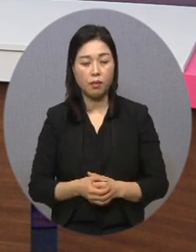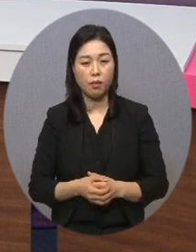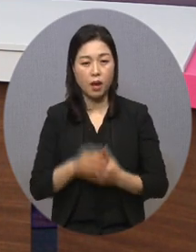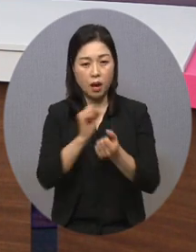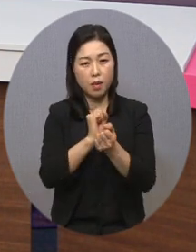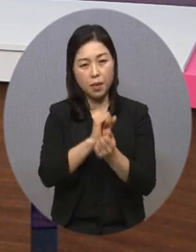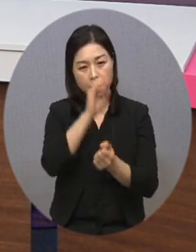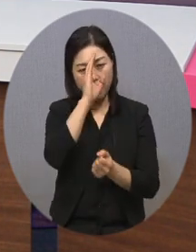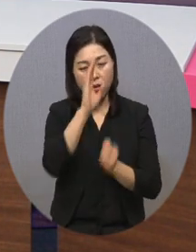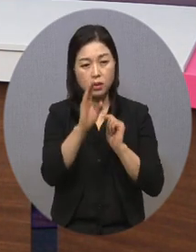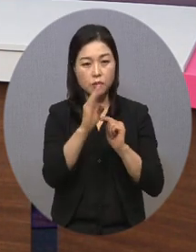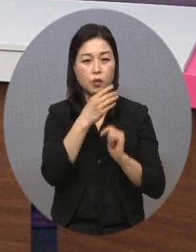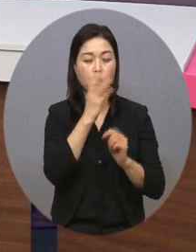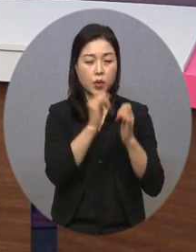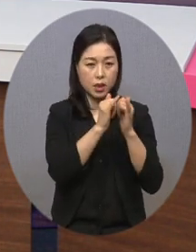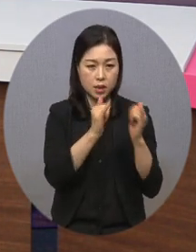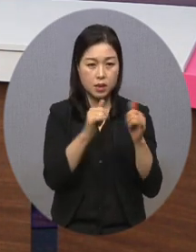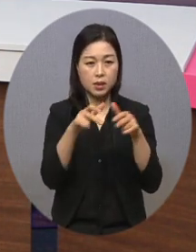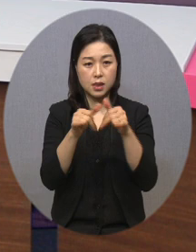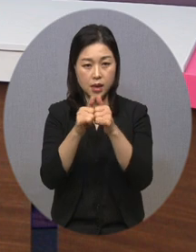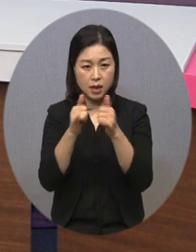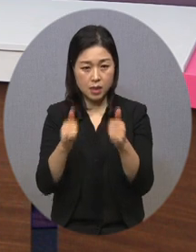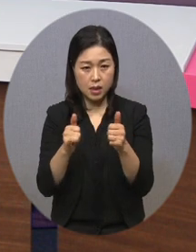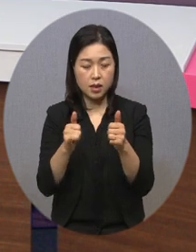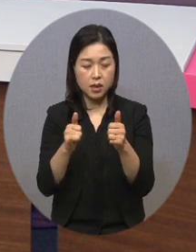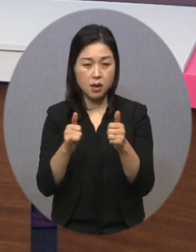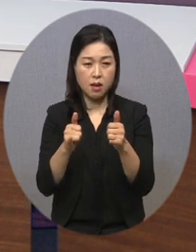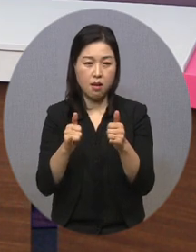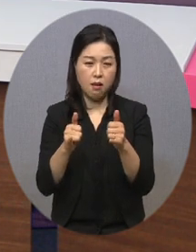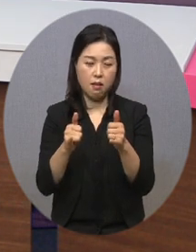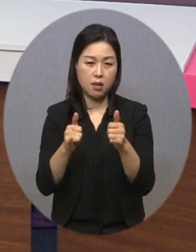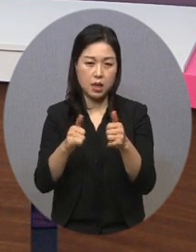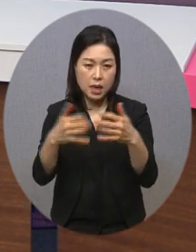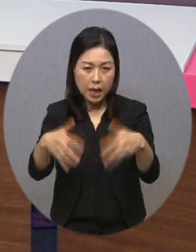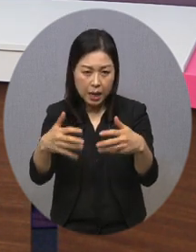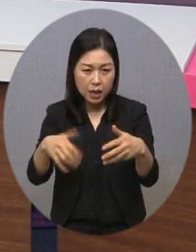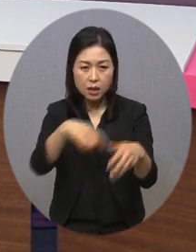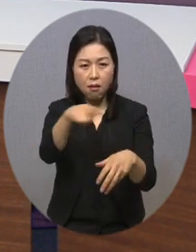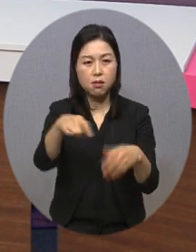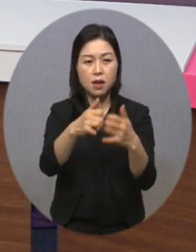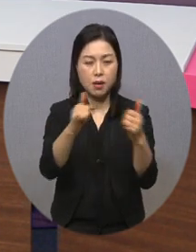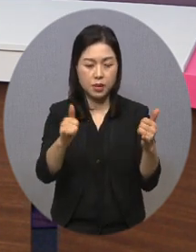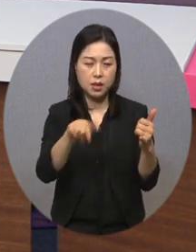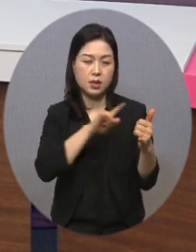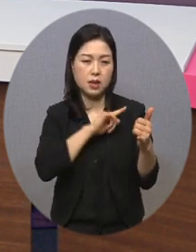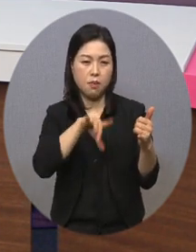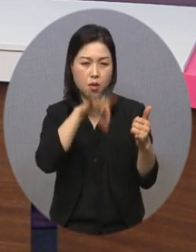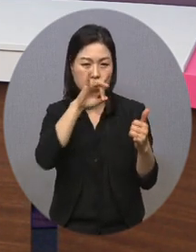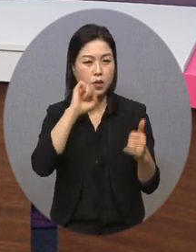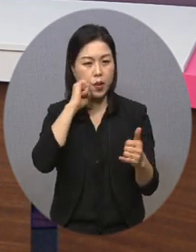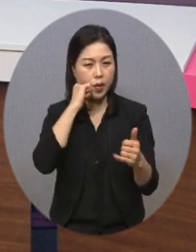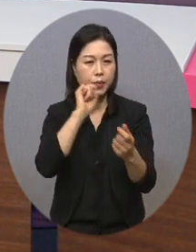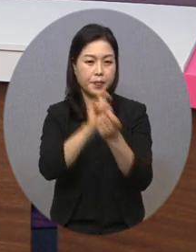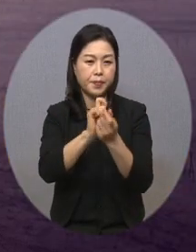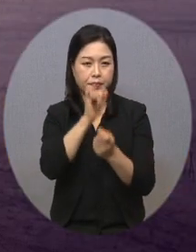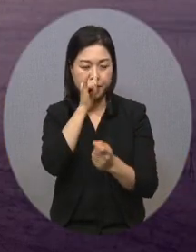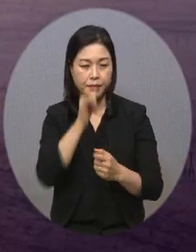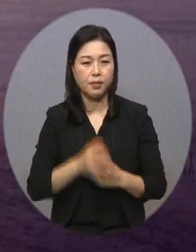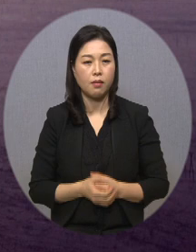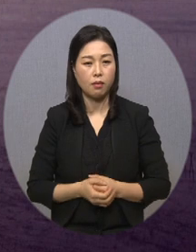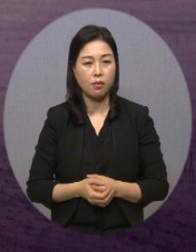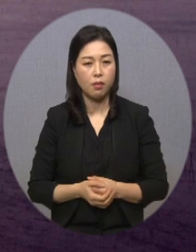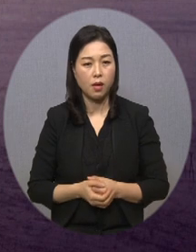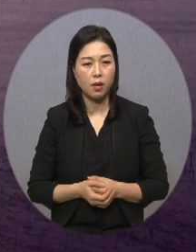경우에는 노인, 장애인, 취약계층에게 가장 먼저 다가옵니다.